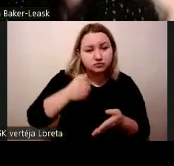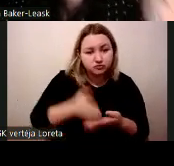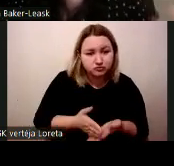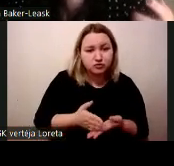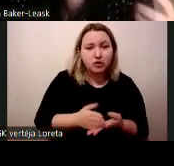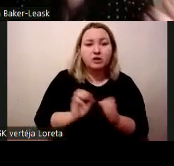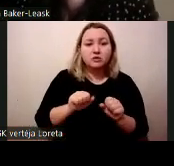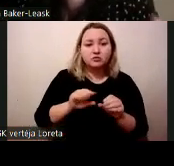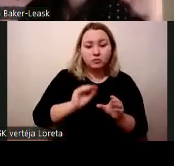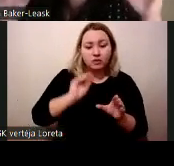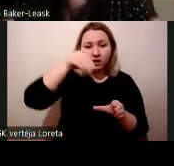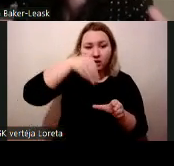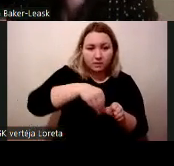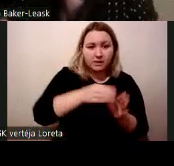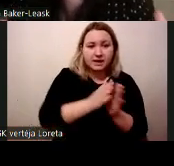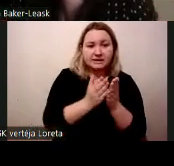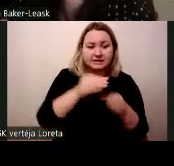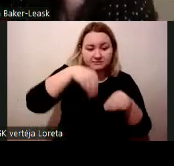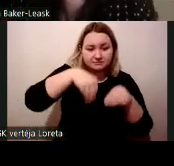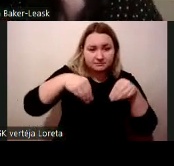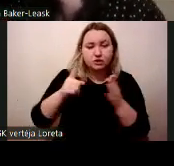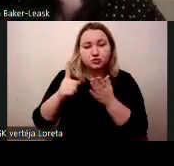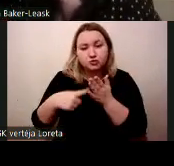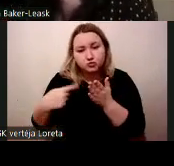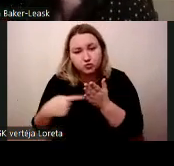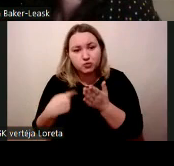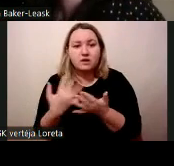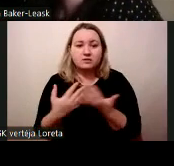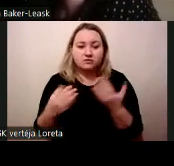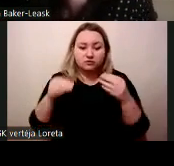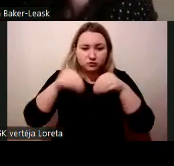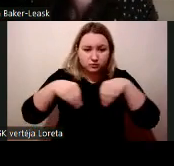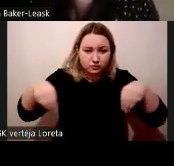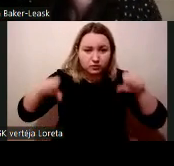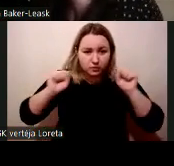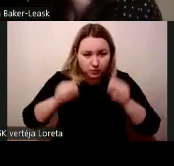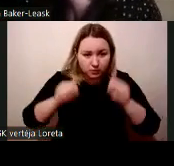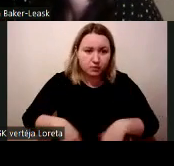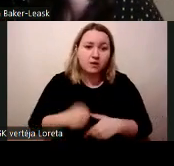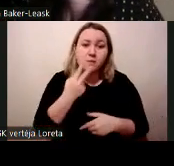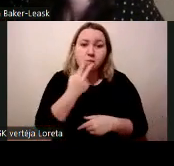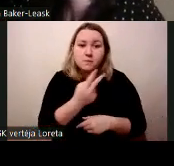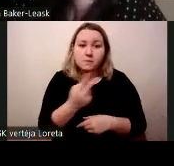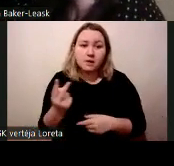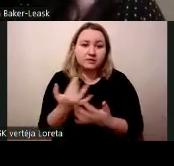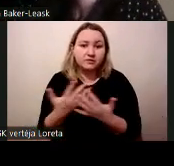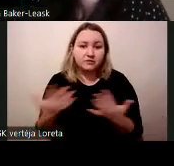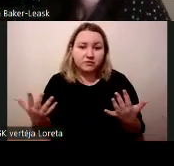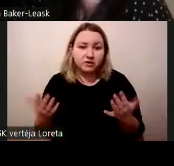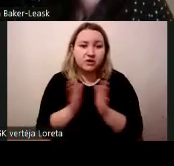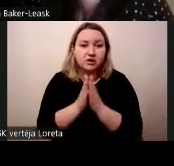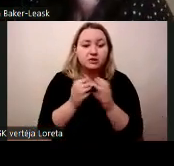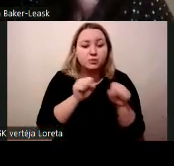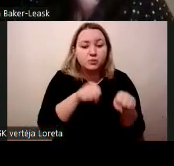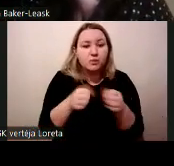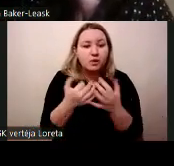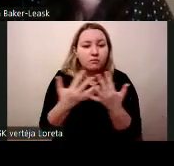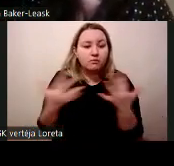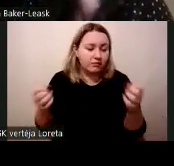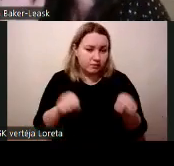kuriuos galima sudėti knygas, žurnalus, laikraščius ir panašiai. Ir jūs matote, kokios yra įvairios prieigos galimybės